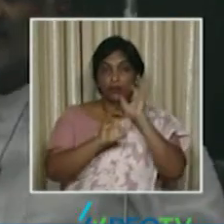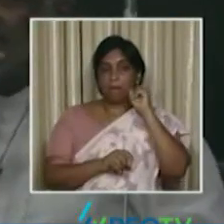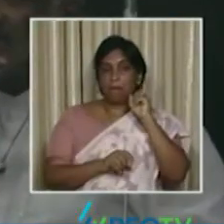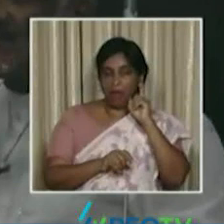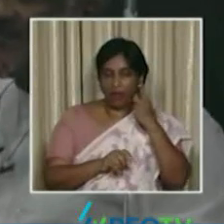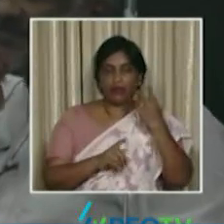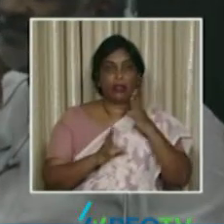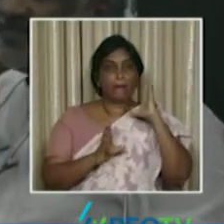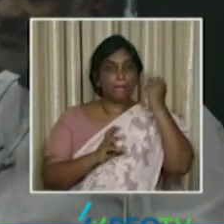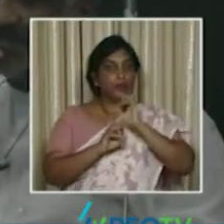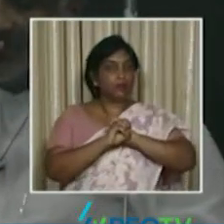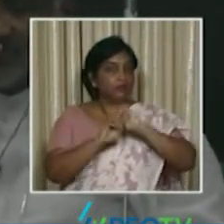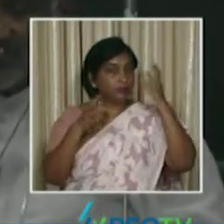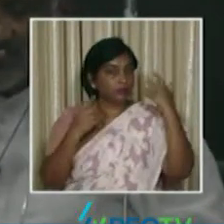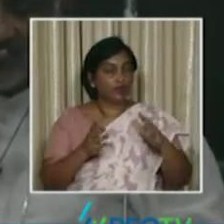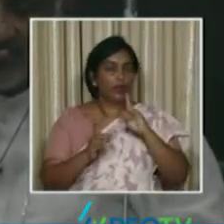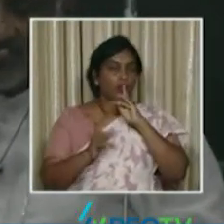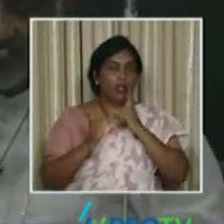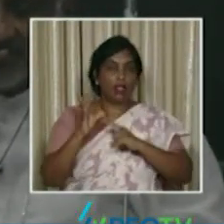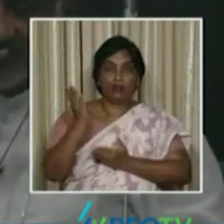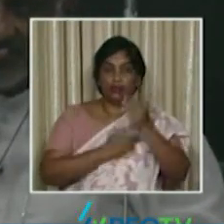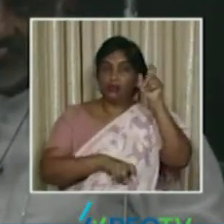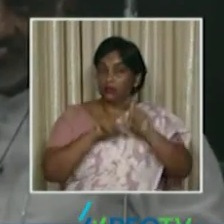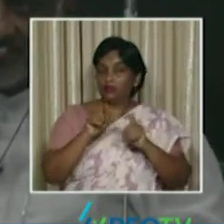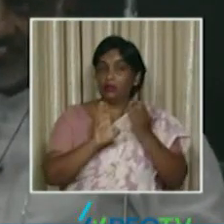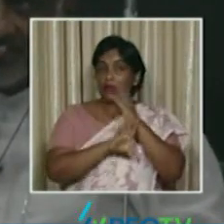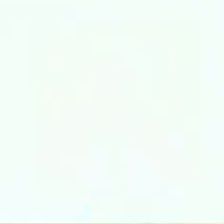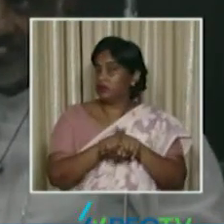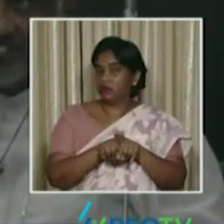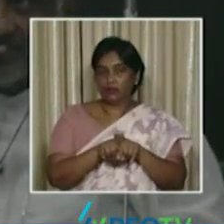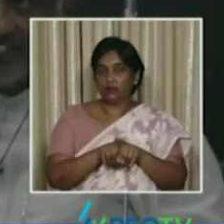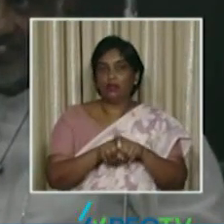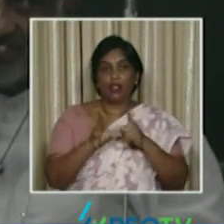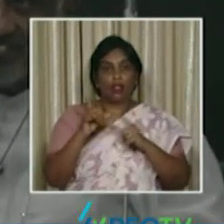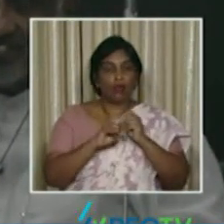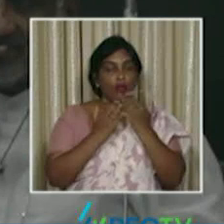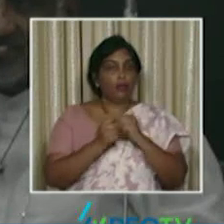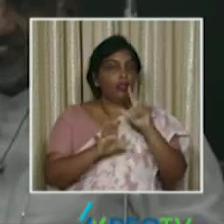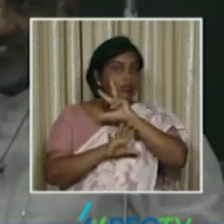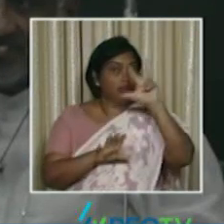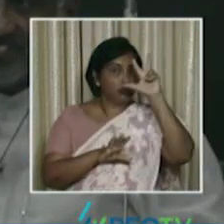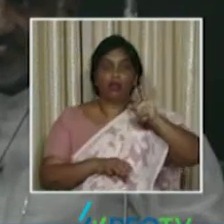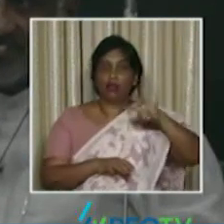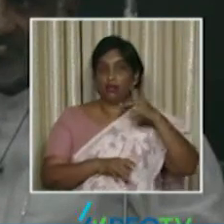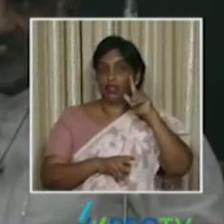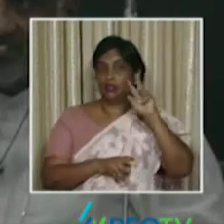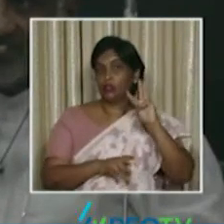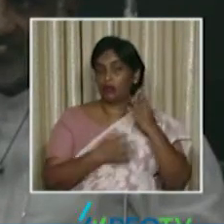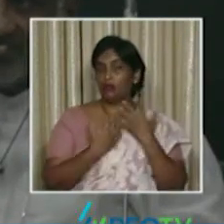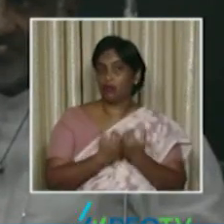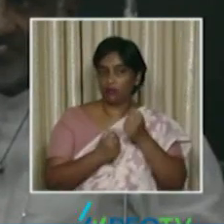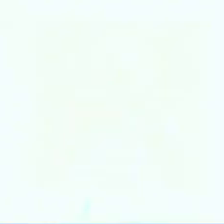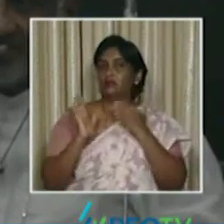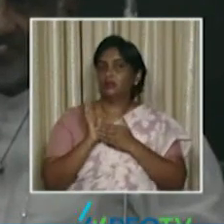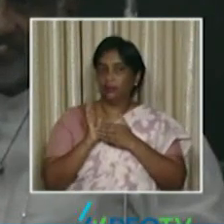වීම හා ප්‍රතිඵල නිකුත් වීමෙන් පසු අඳුම් කළ අපේක්ෂක සංඛ්‍යාව පෙර වසරවලට වඩා අයදුම්පත් 18473ක් ලැබී තිබීම